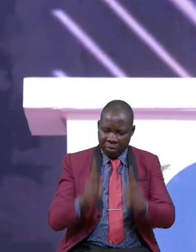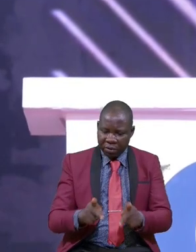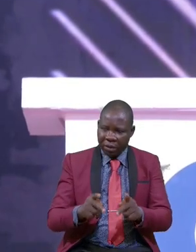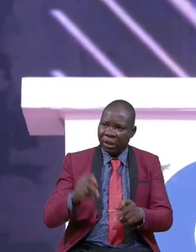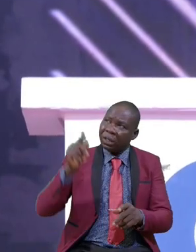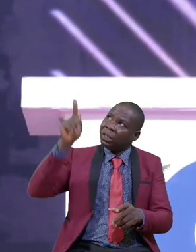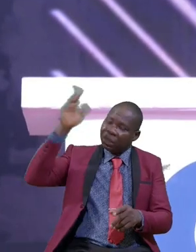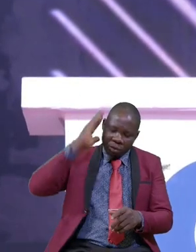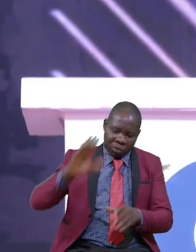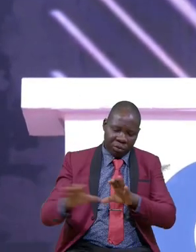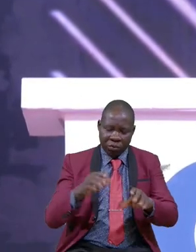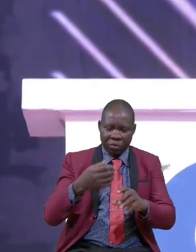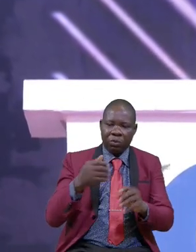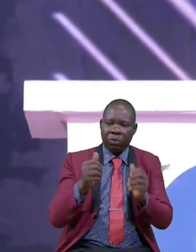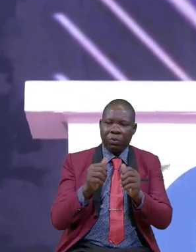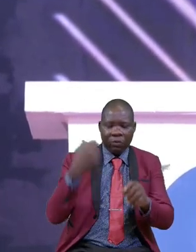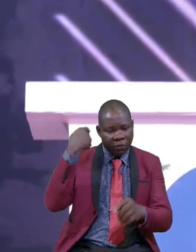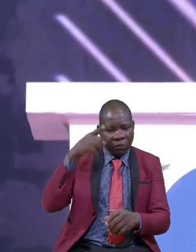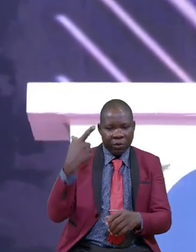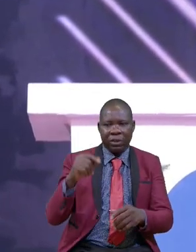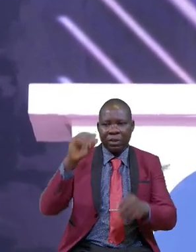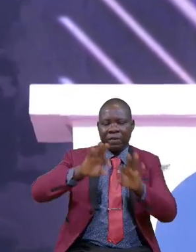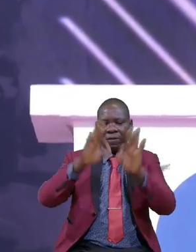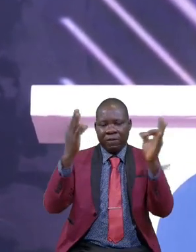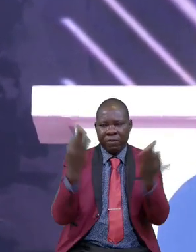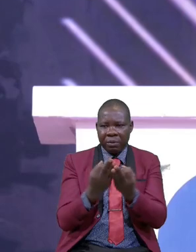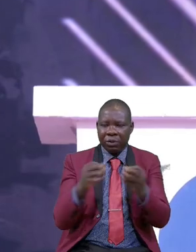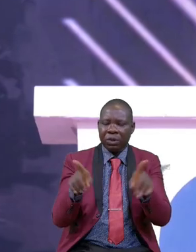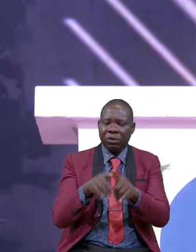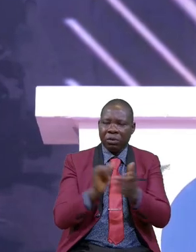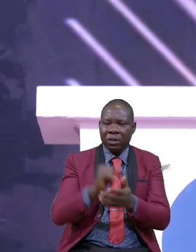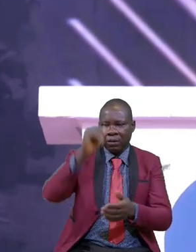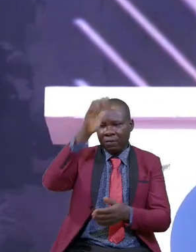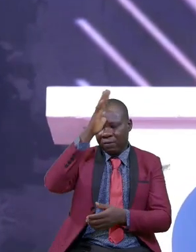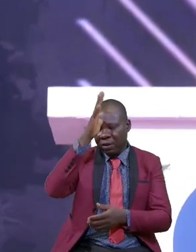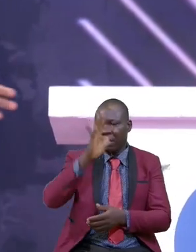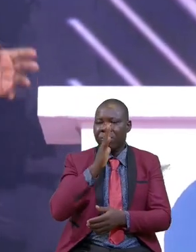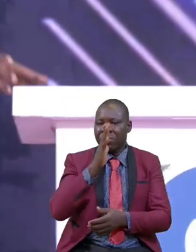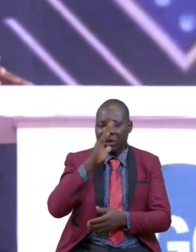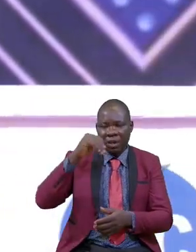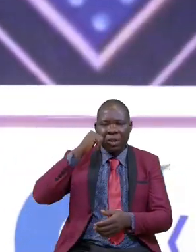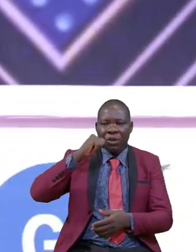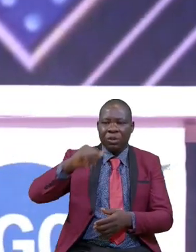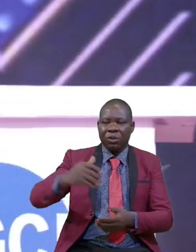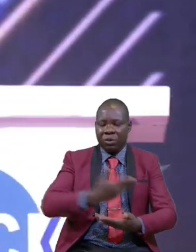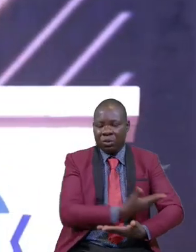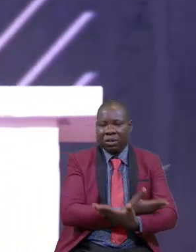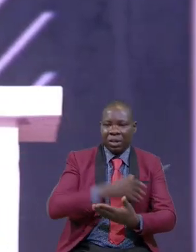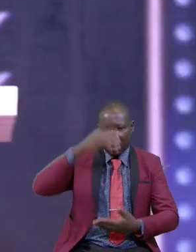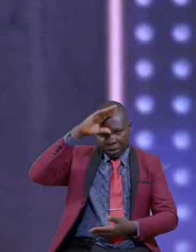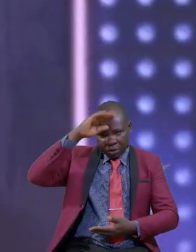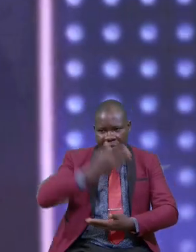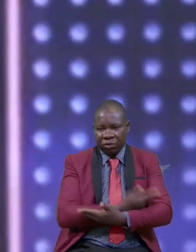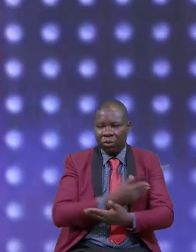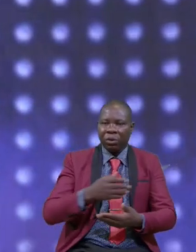dans la famille, pour que père, mère, fille, fils, toute la famille puisse